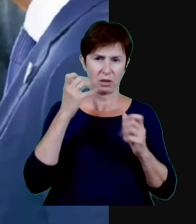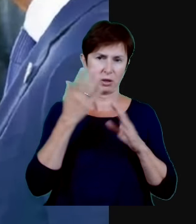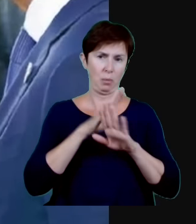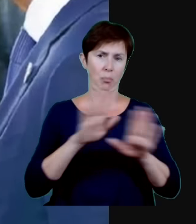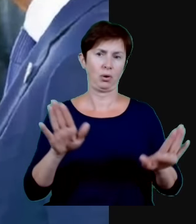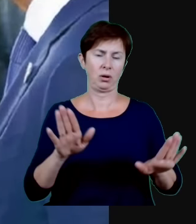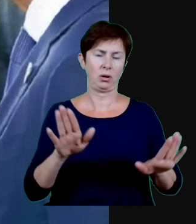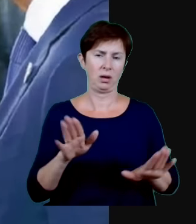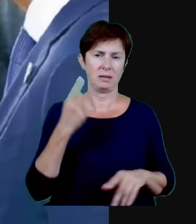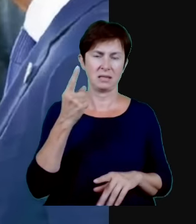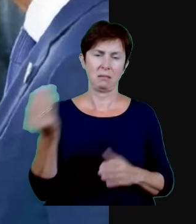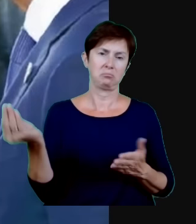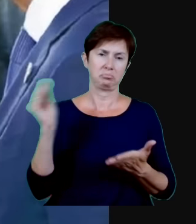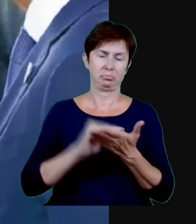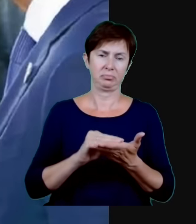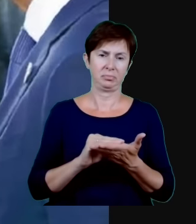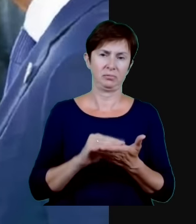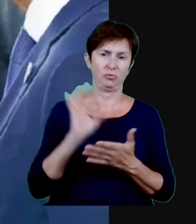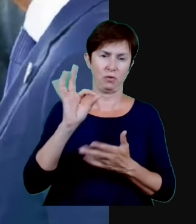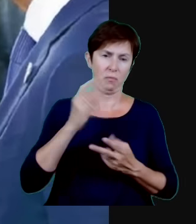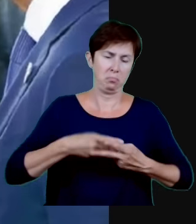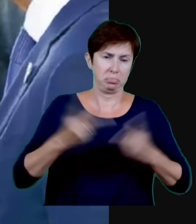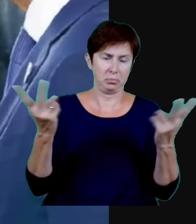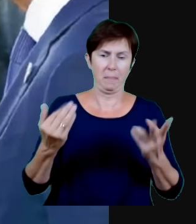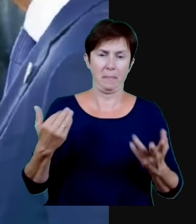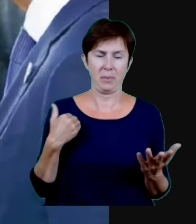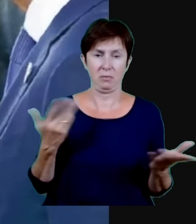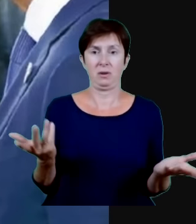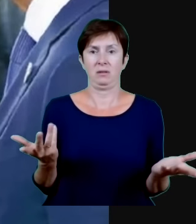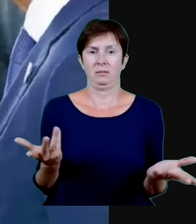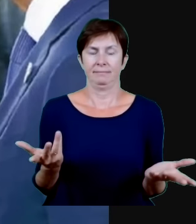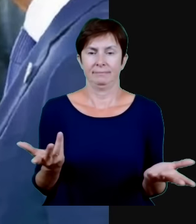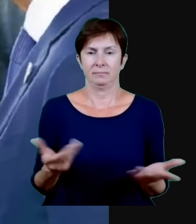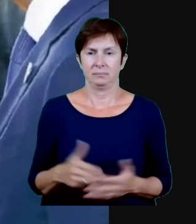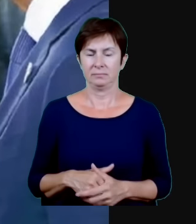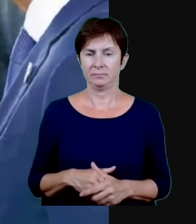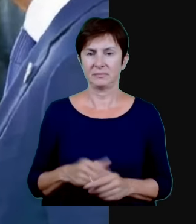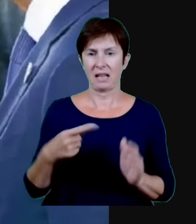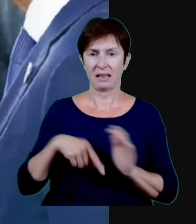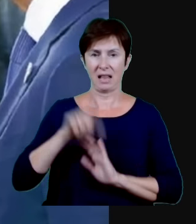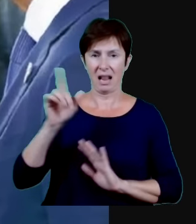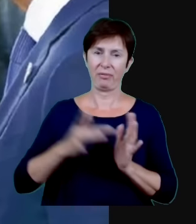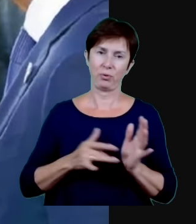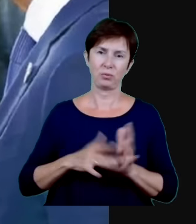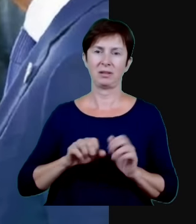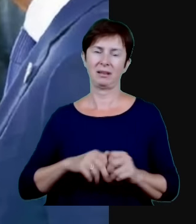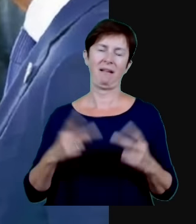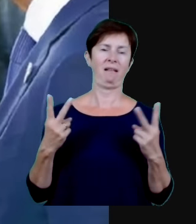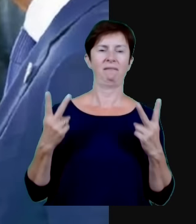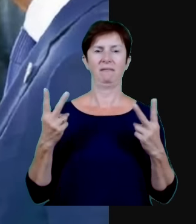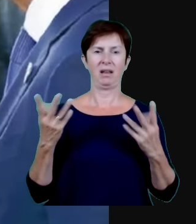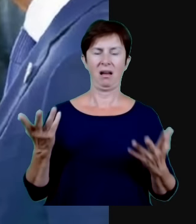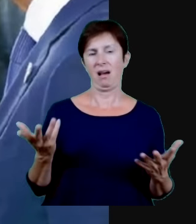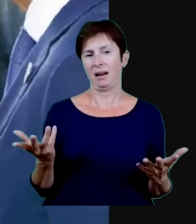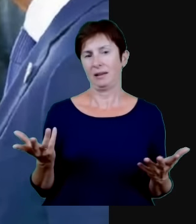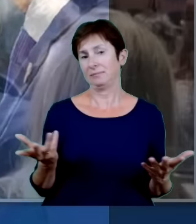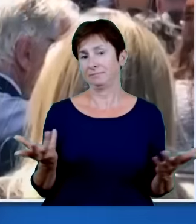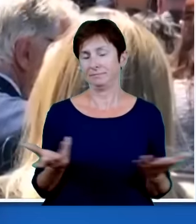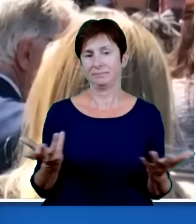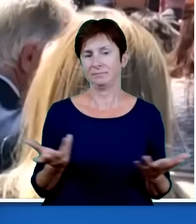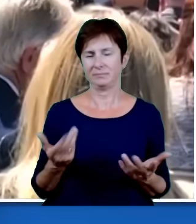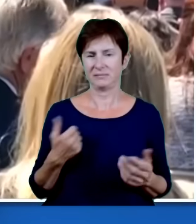je umieścił w swojej publikacji no jako coś takiego co dla niego jest cenne więc więc Nie